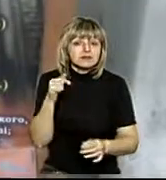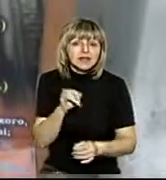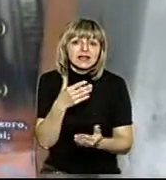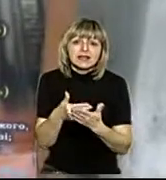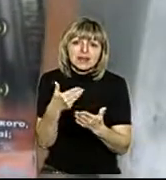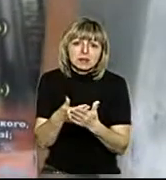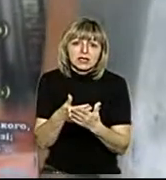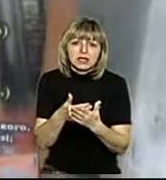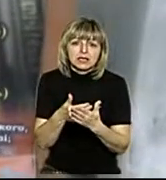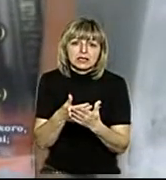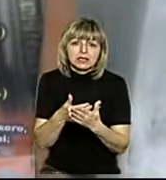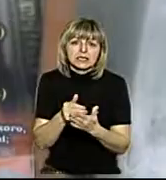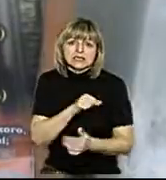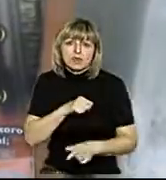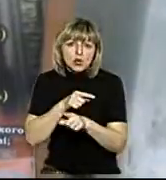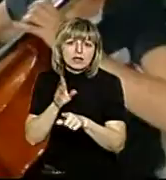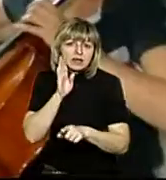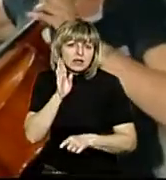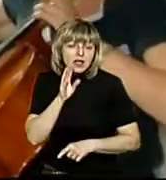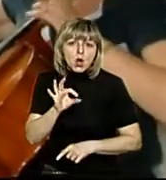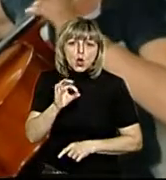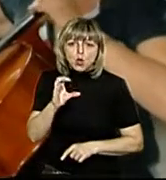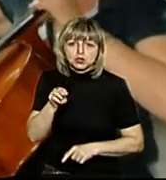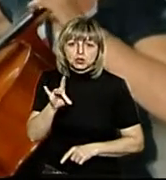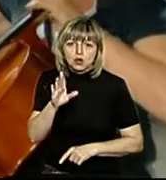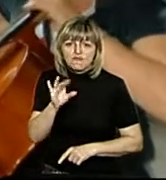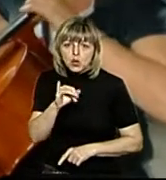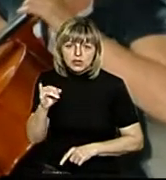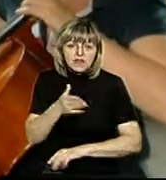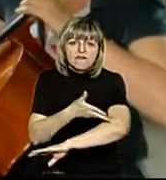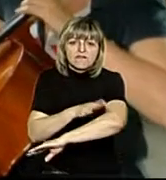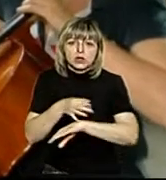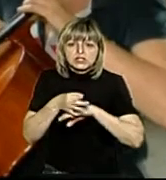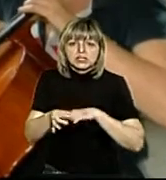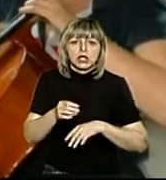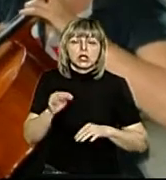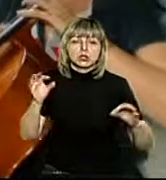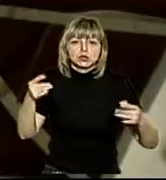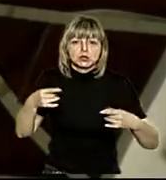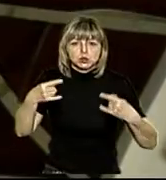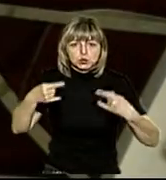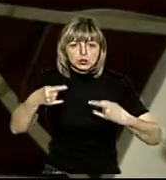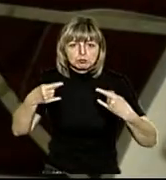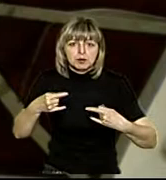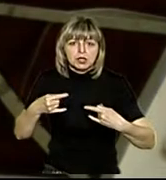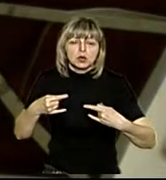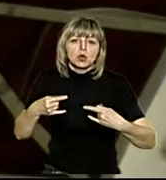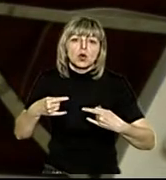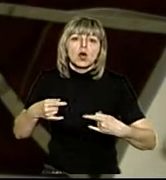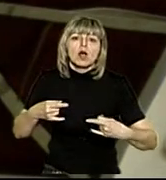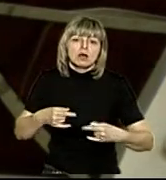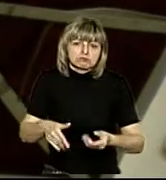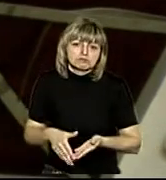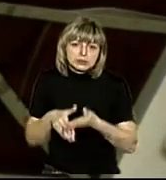наприклад, твори самої Світлани Васильівни Острової. Волинська філія Суспільного мовника – інформаційний партнер концерту